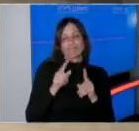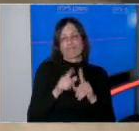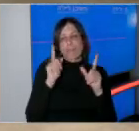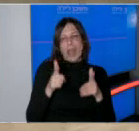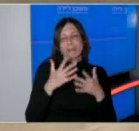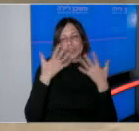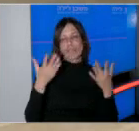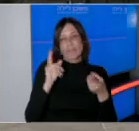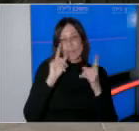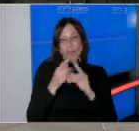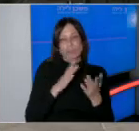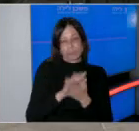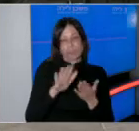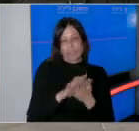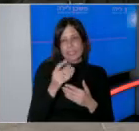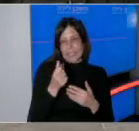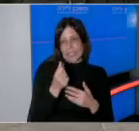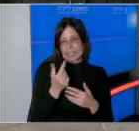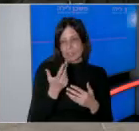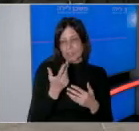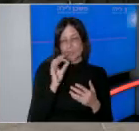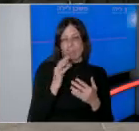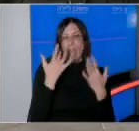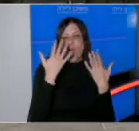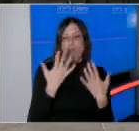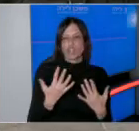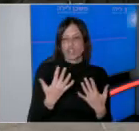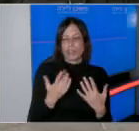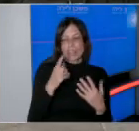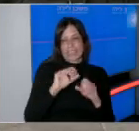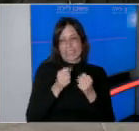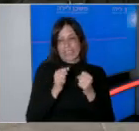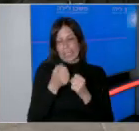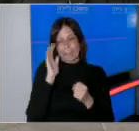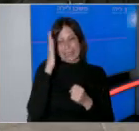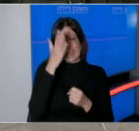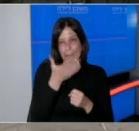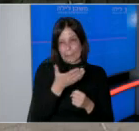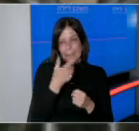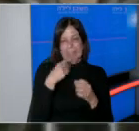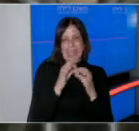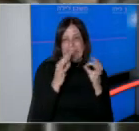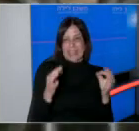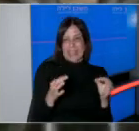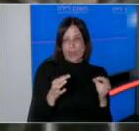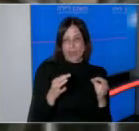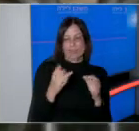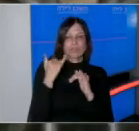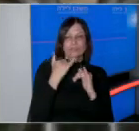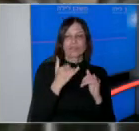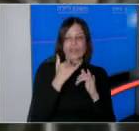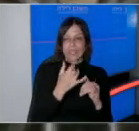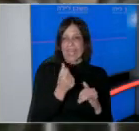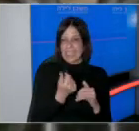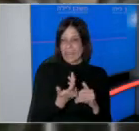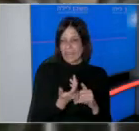במקום להזרים כסף בצורה מתוכננת, כדי לחשב גם את הנזקים העתידיים, התחילו להזרים כסף בבת